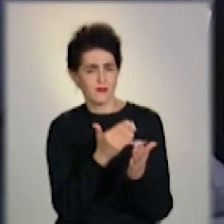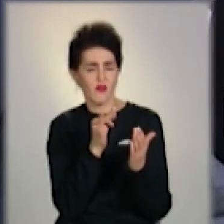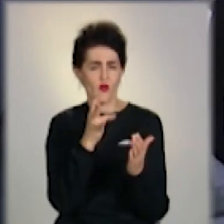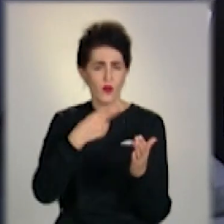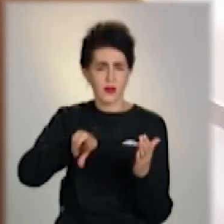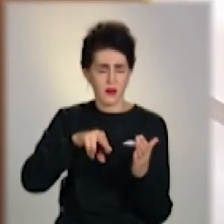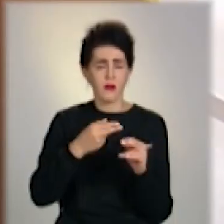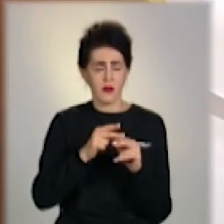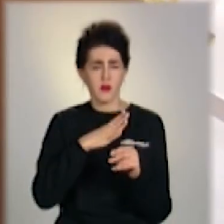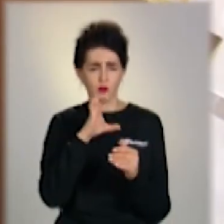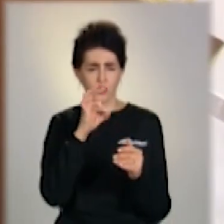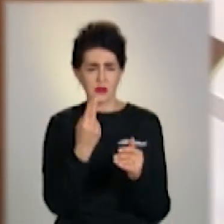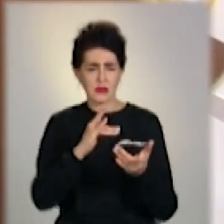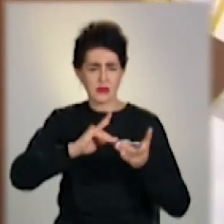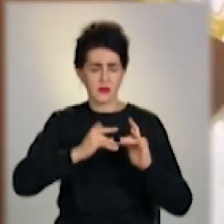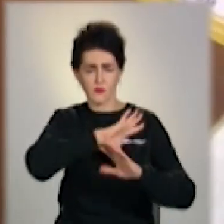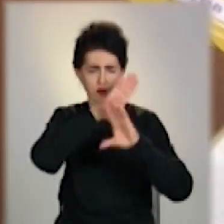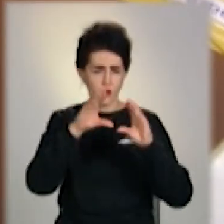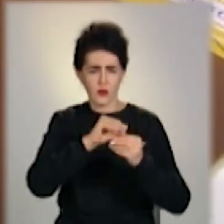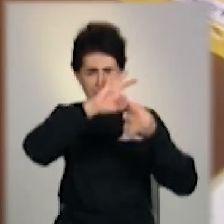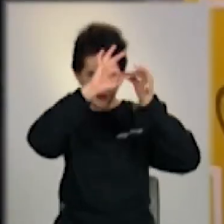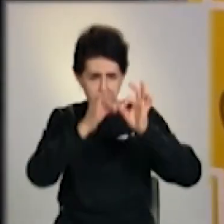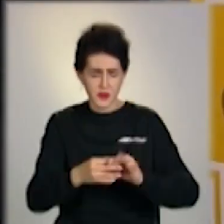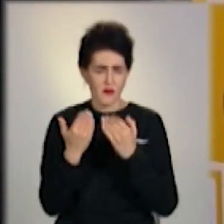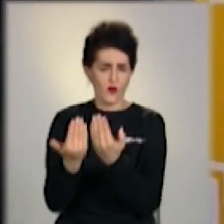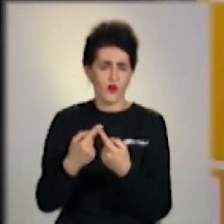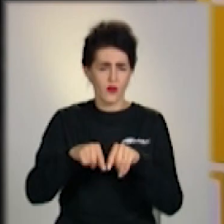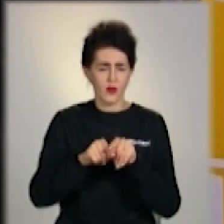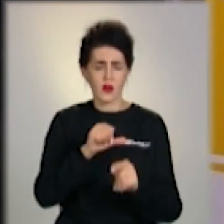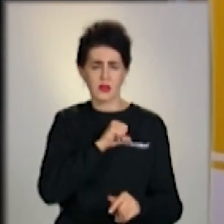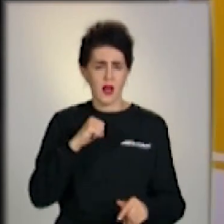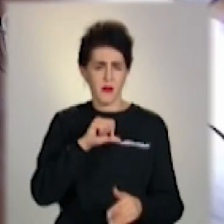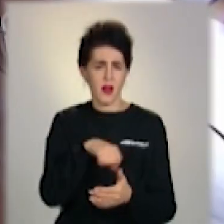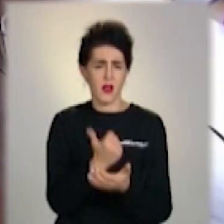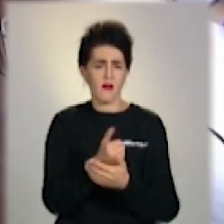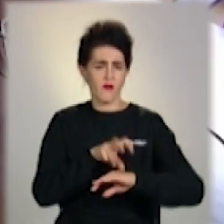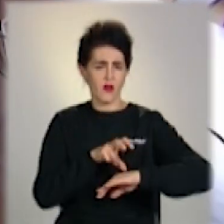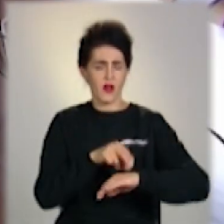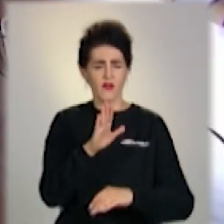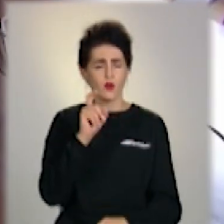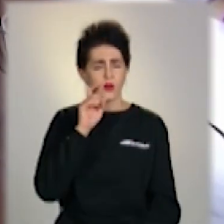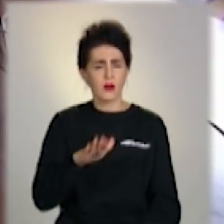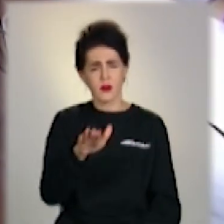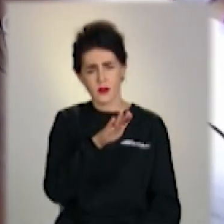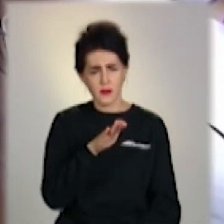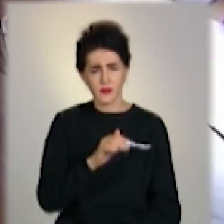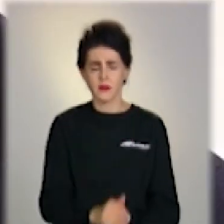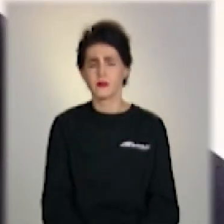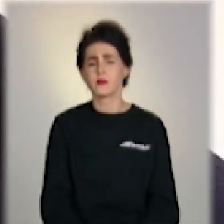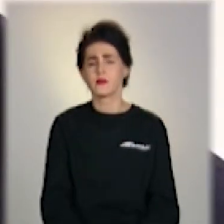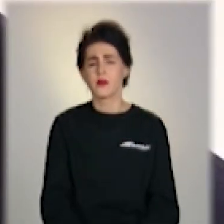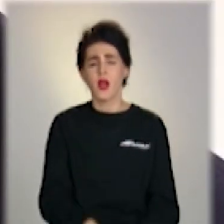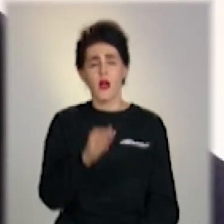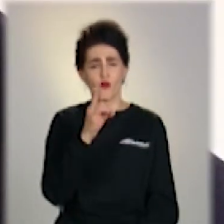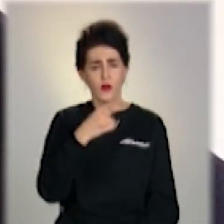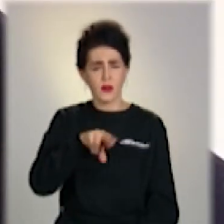соціальних мережах можна побачити повну версію ефіру з головним анестезіологом країни. Якщо говорити про ініціативи фонду